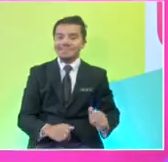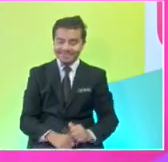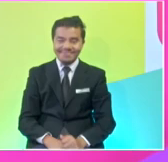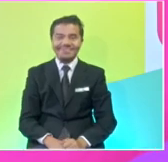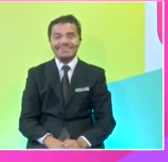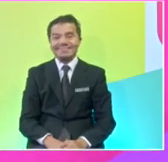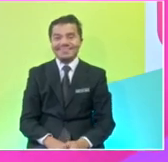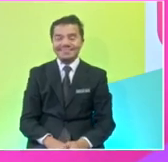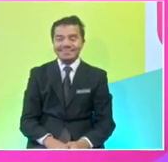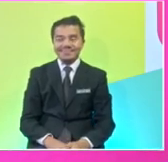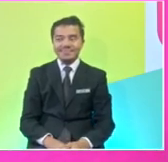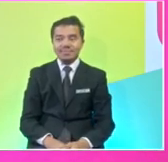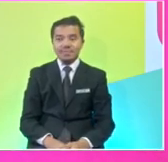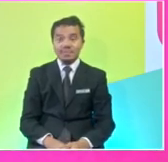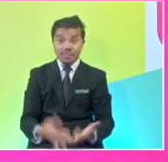kita